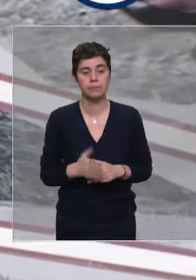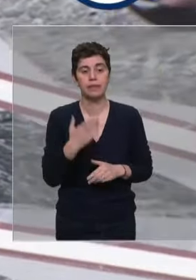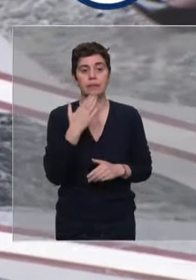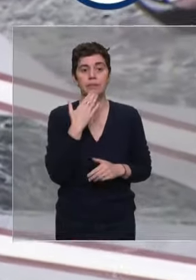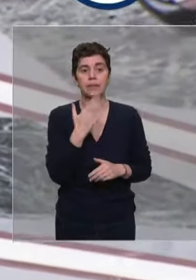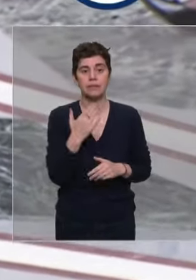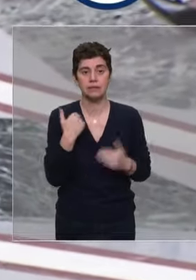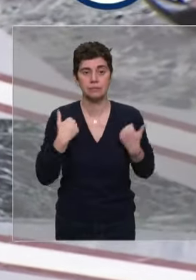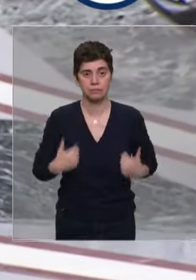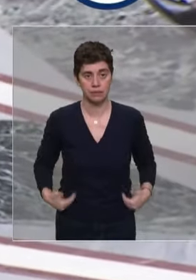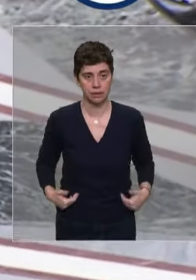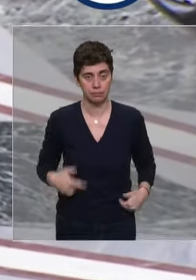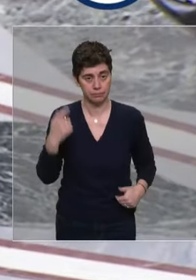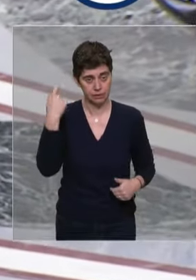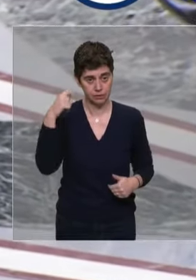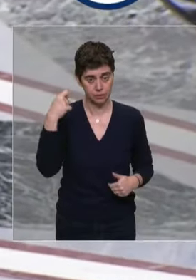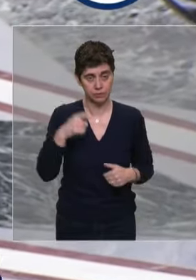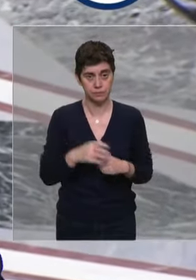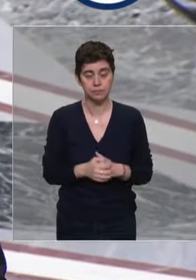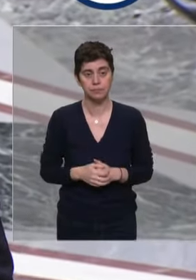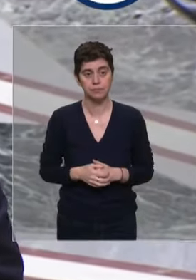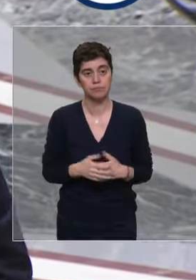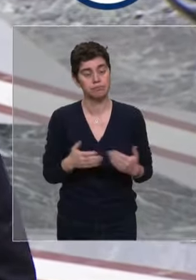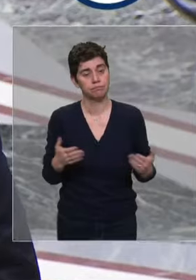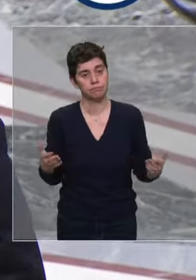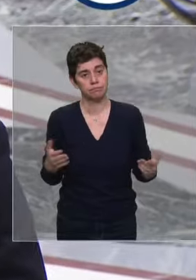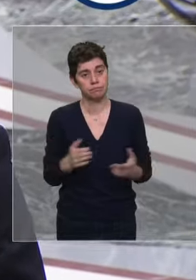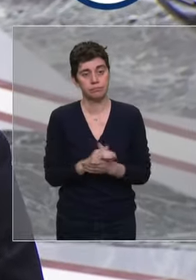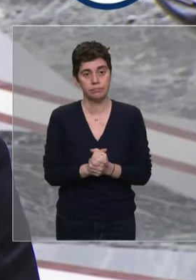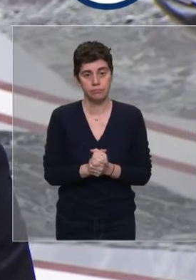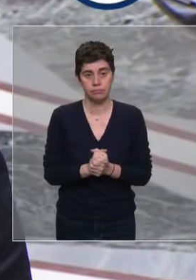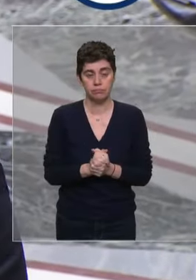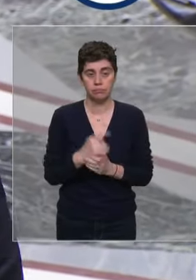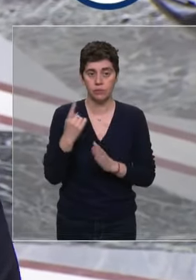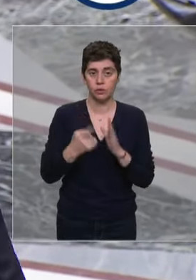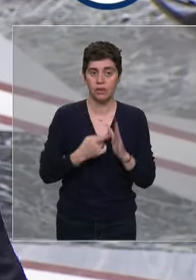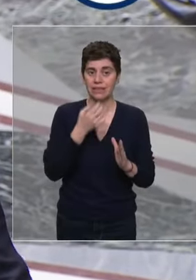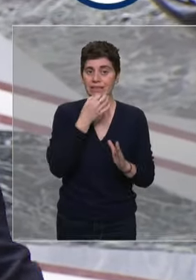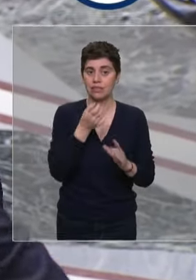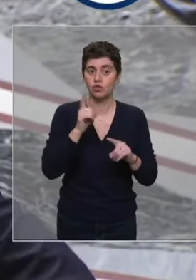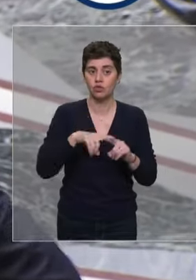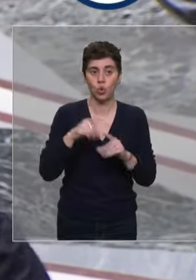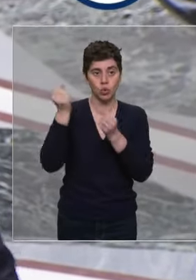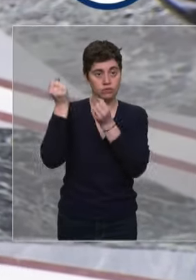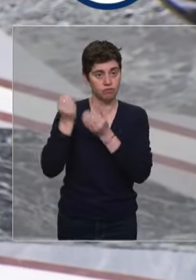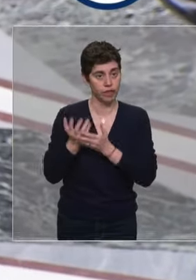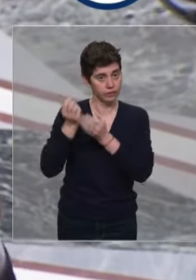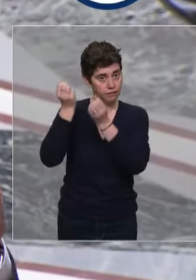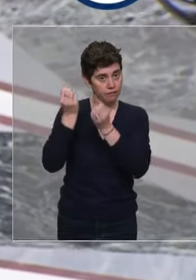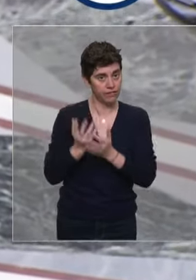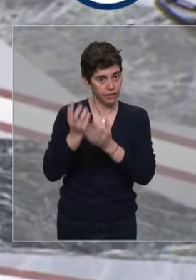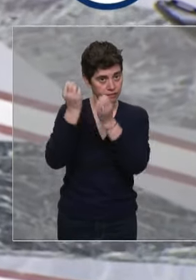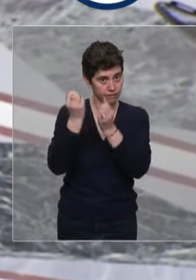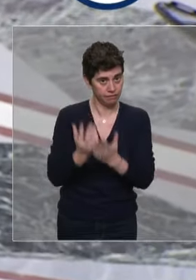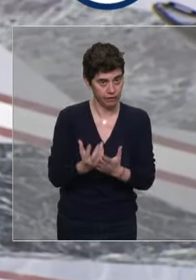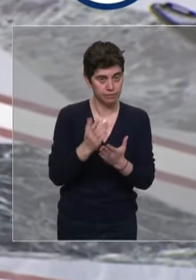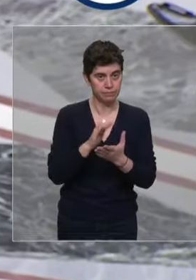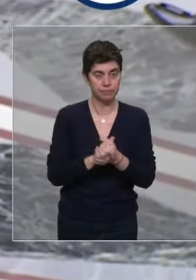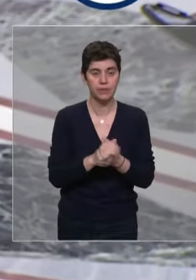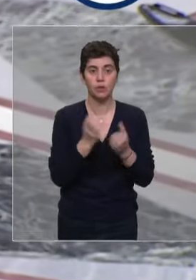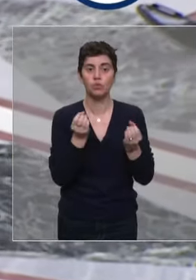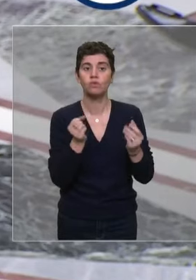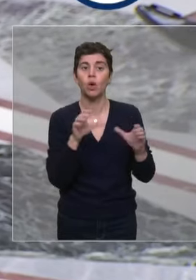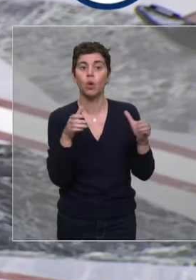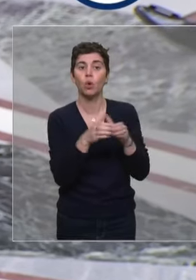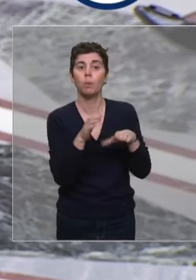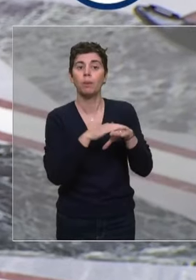Merci, madame la présidente. Permettez-moi peut-être de rappeler un certain nombre de faits que souvent votre groupe